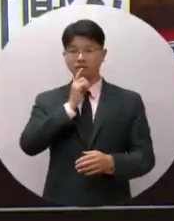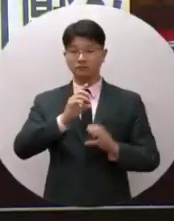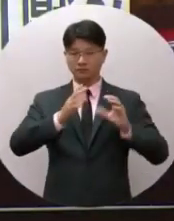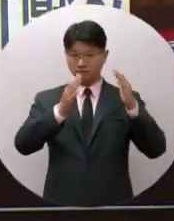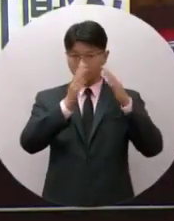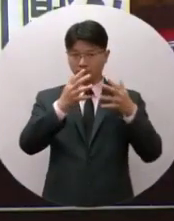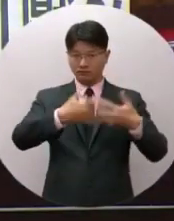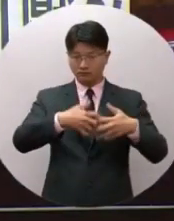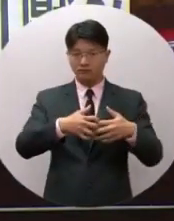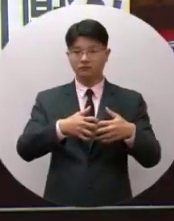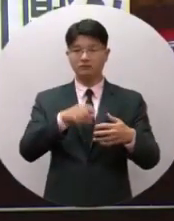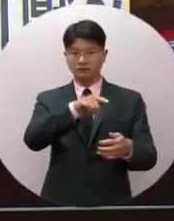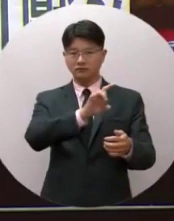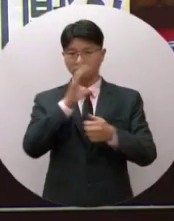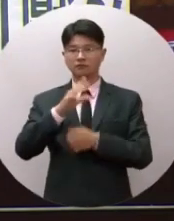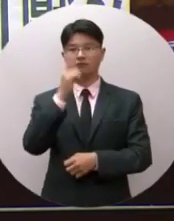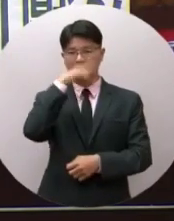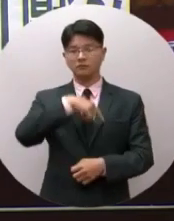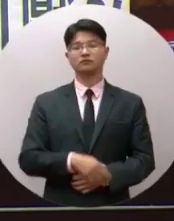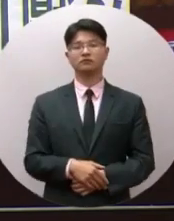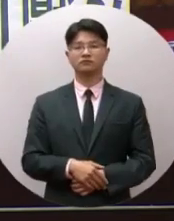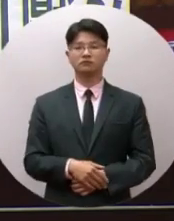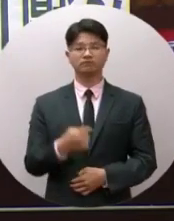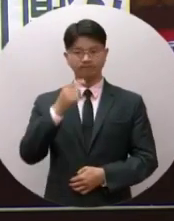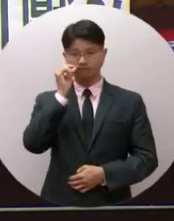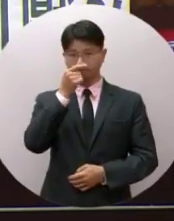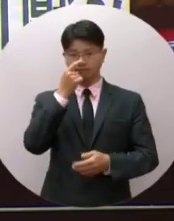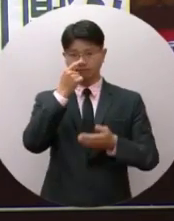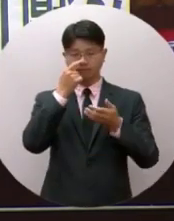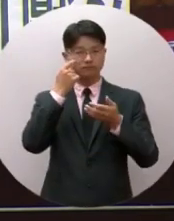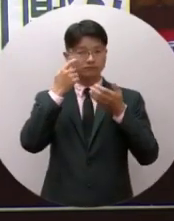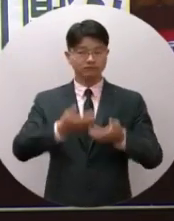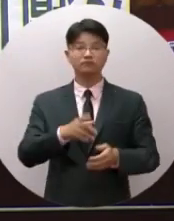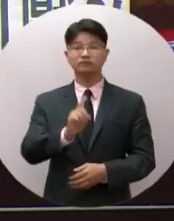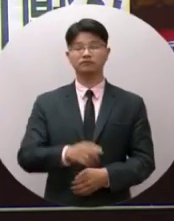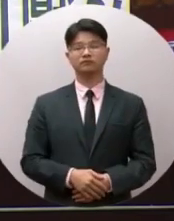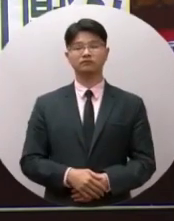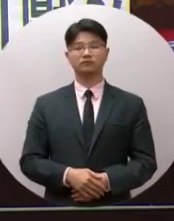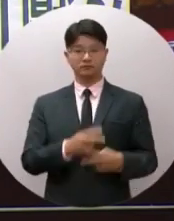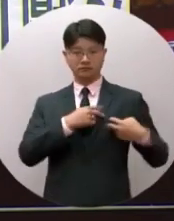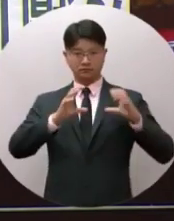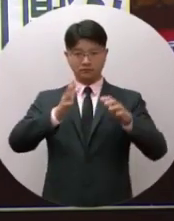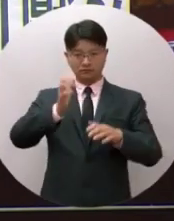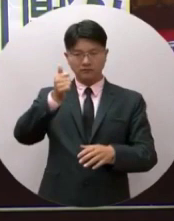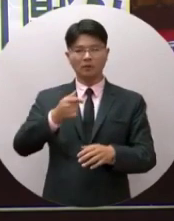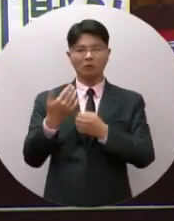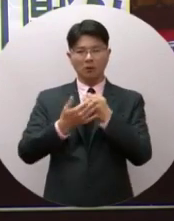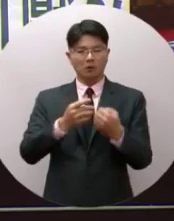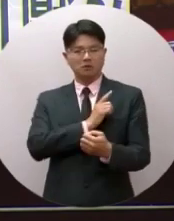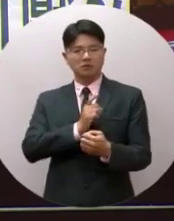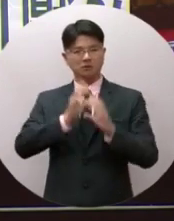器。我要强调的就是，蔡英文总统为了政权保